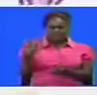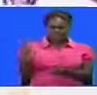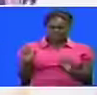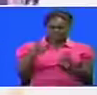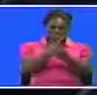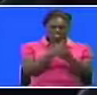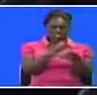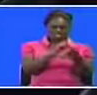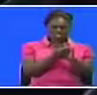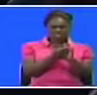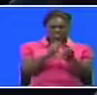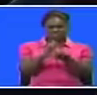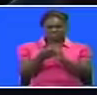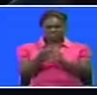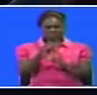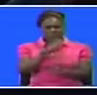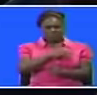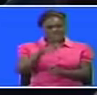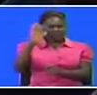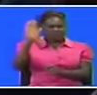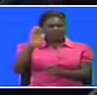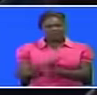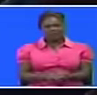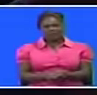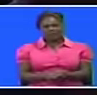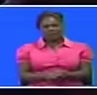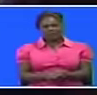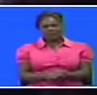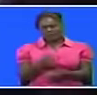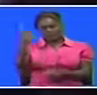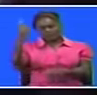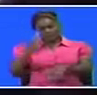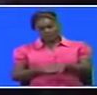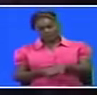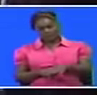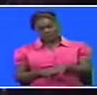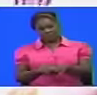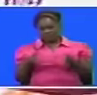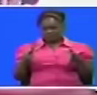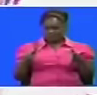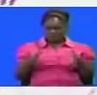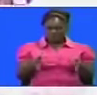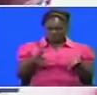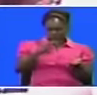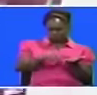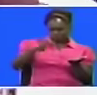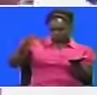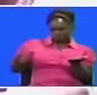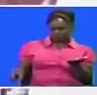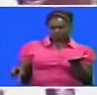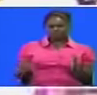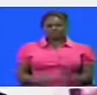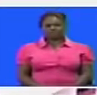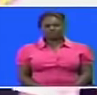mambo yakibadilika. Yabadilika kwa wema wako. Kwa wakati mmoja alilazimika kuteremka chini.